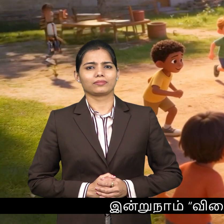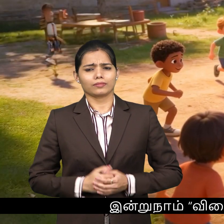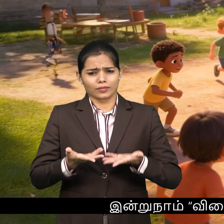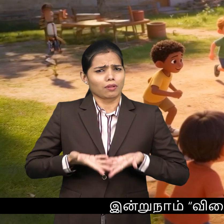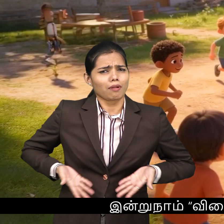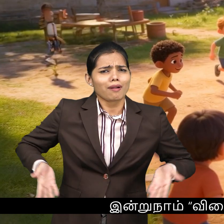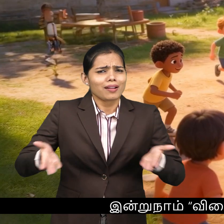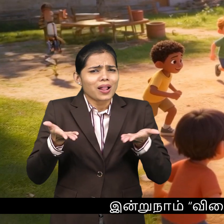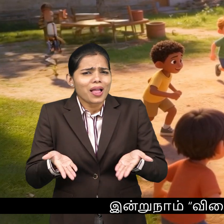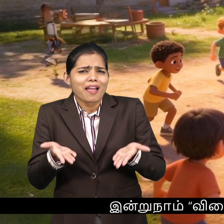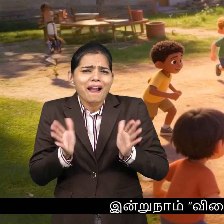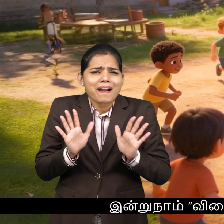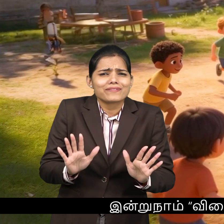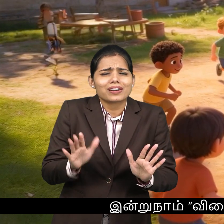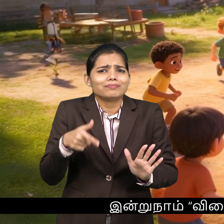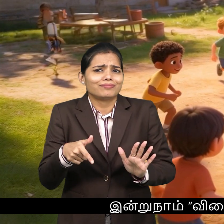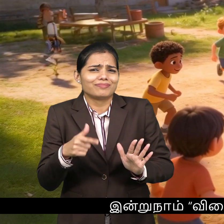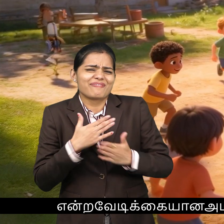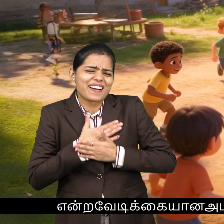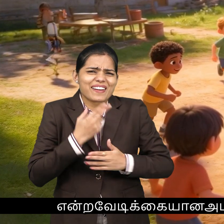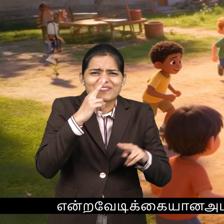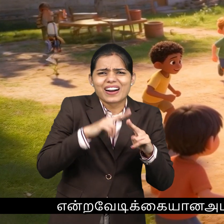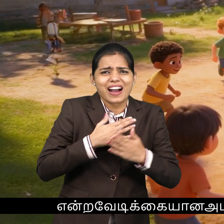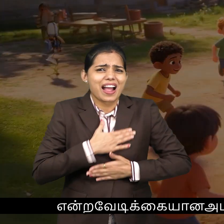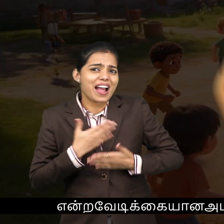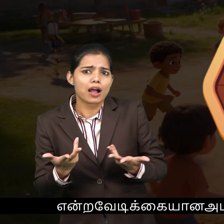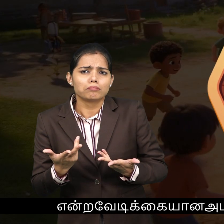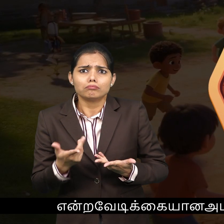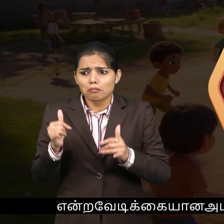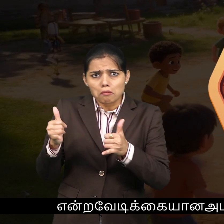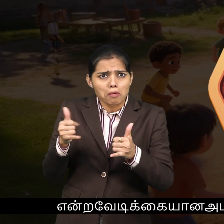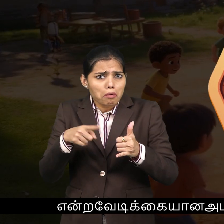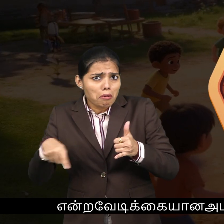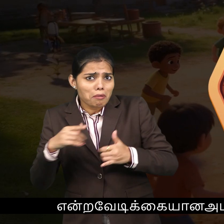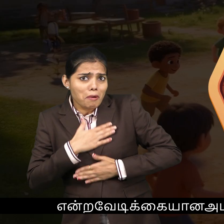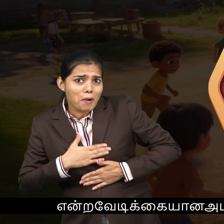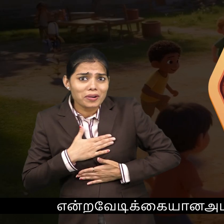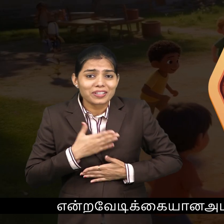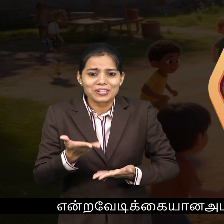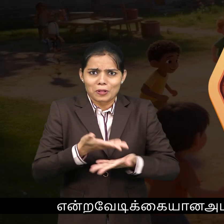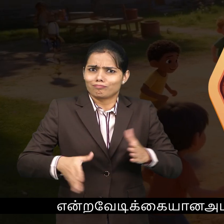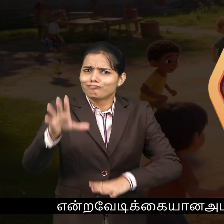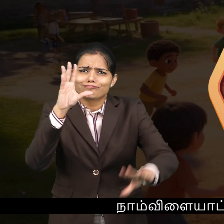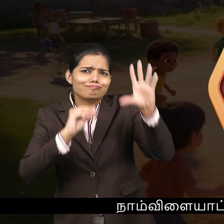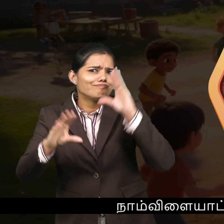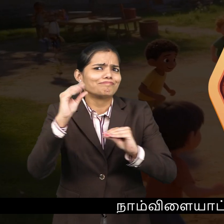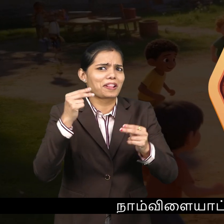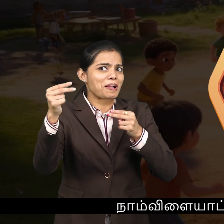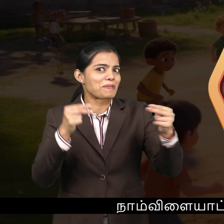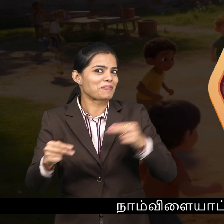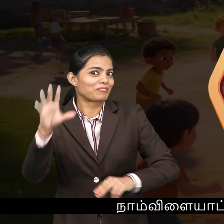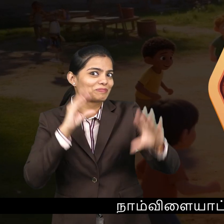இன்று நாம் விளையாடுவோம் மகிழ்வோம் என்ற வேடிக்கையான அமர்வை பற்றி அறிந்து கொள்வோம்.